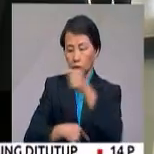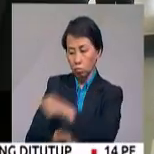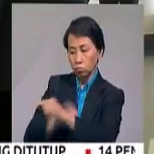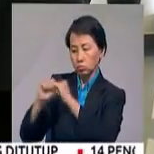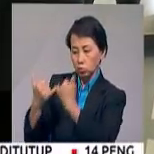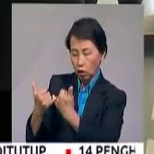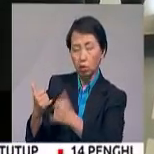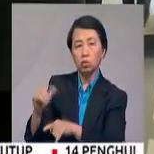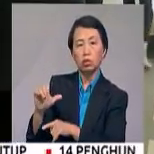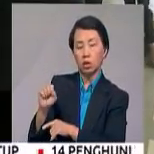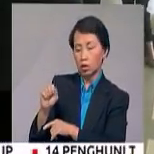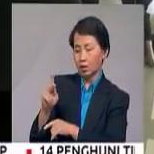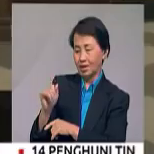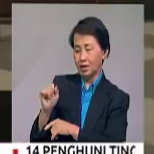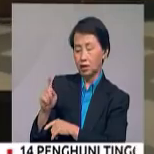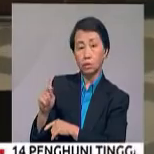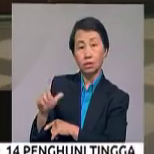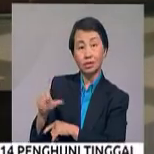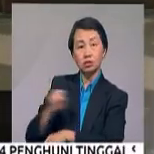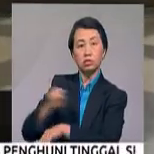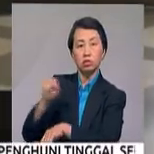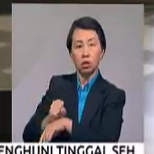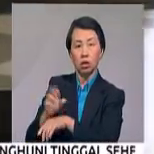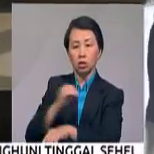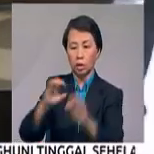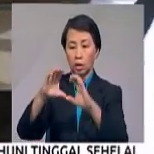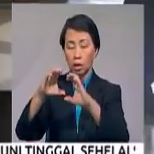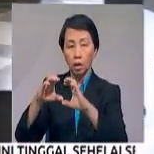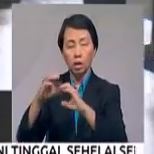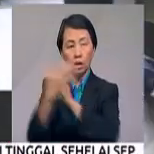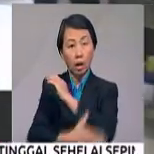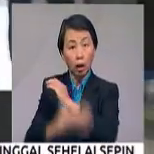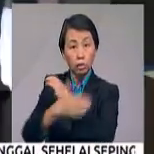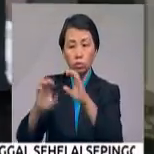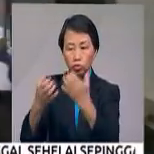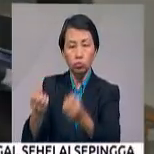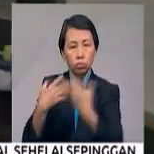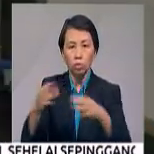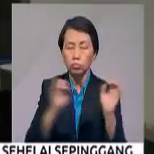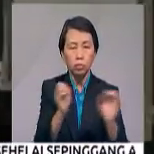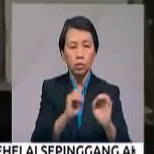Actis Capital Singapore Private Limited dan Country Group. Sebaliknya, hanya